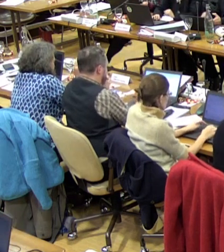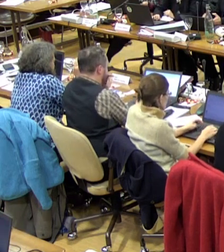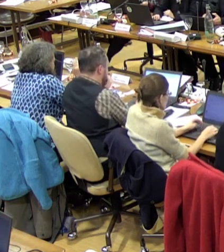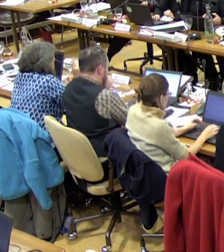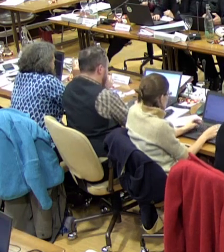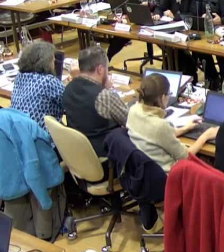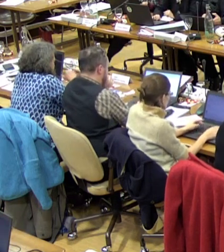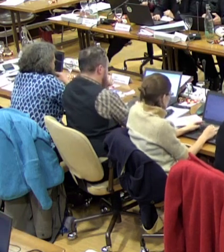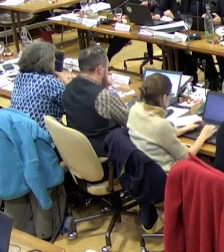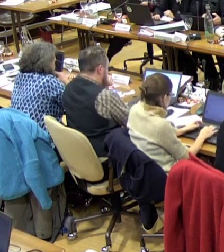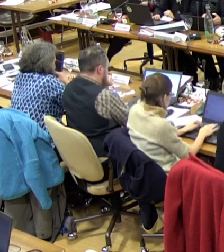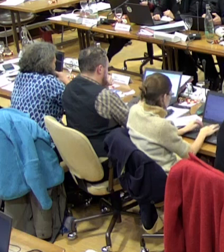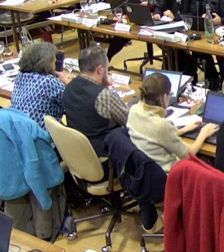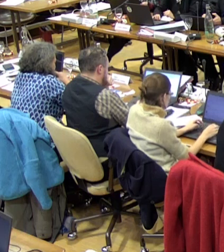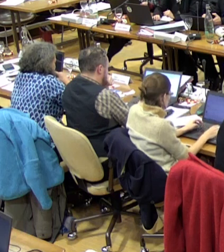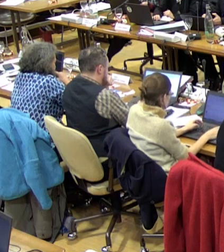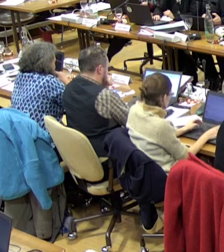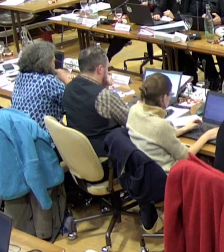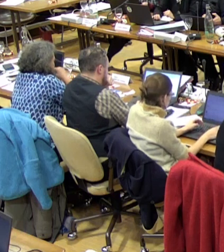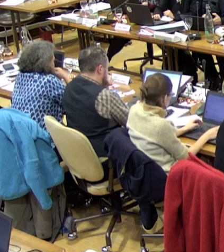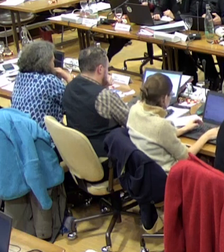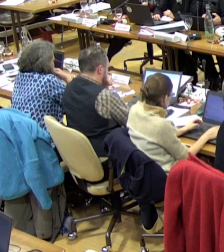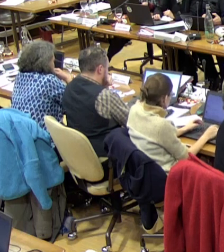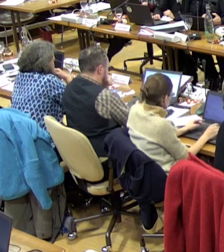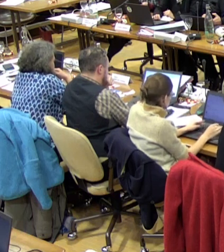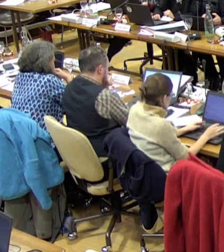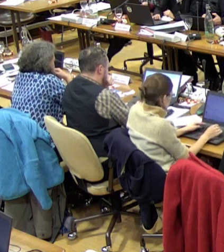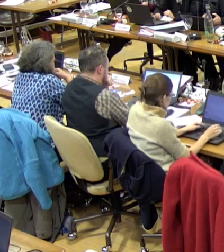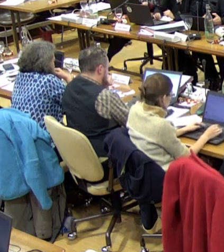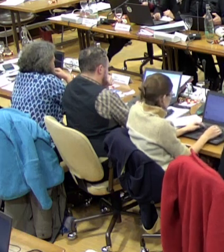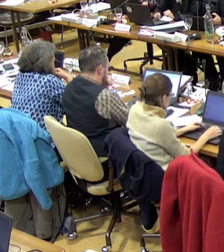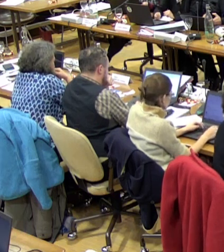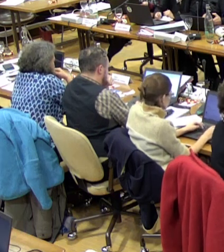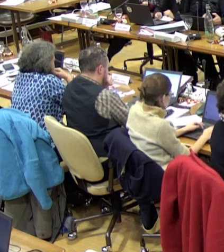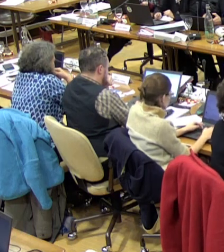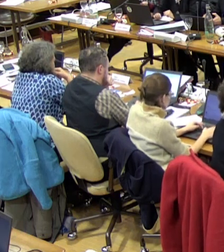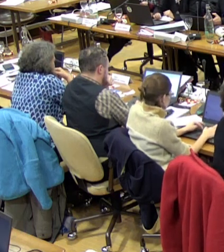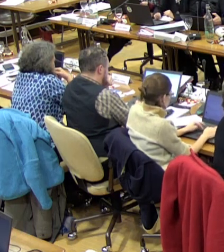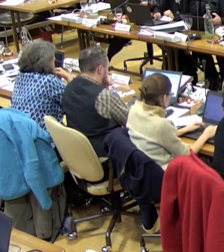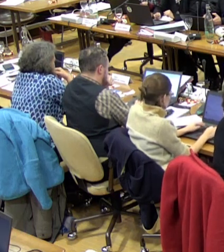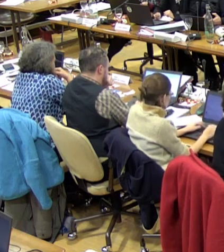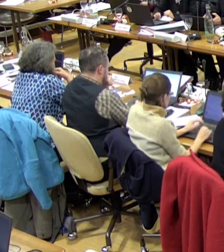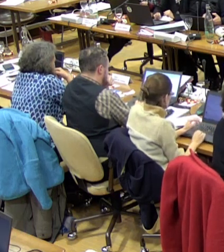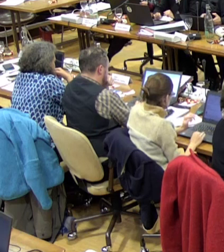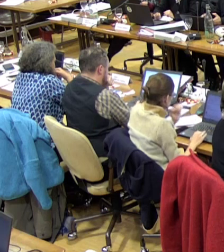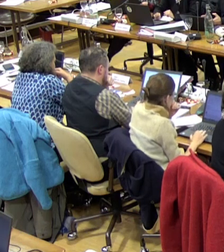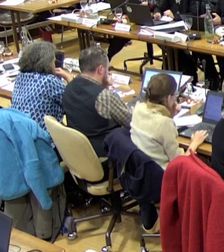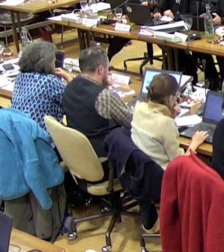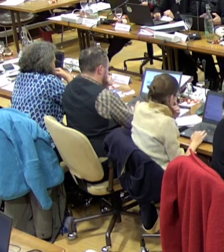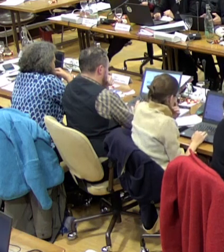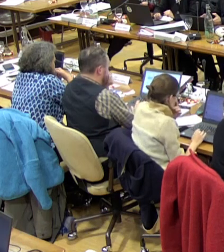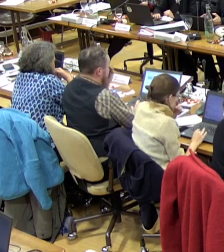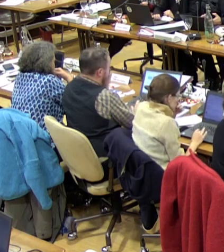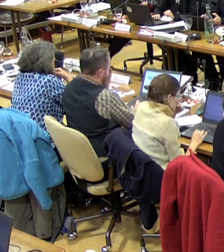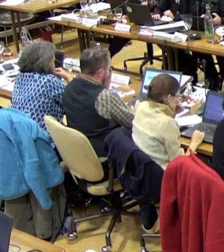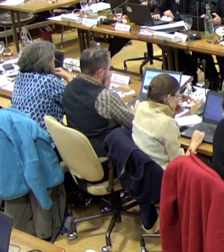adoptée l'a29 sanrio comment sur mise à disposition au profit de l'harmonie grenoble de l'observatoire des politiques culturelles et des